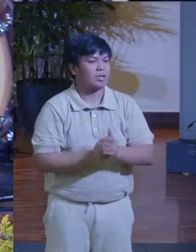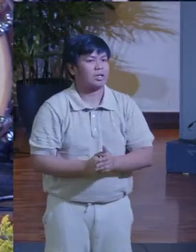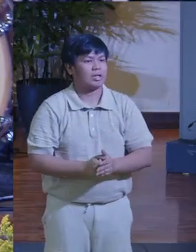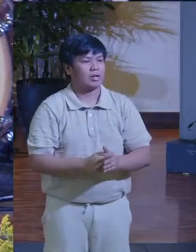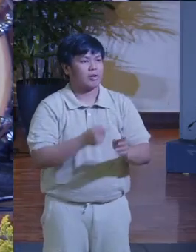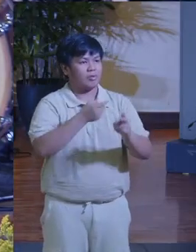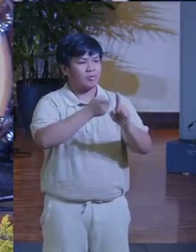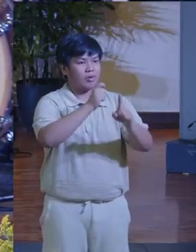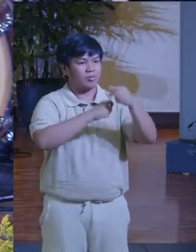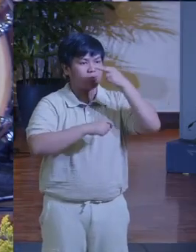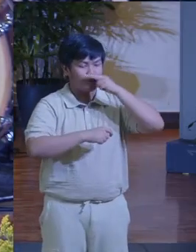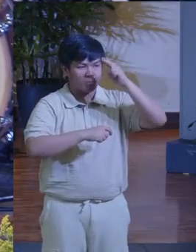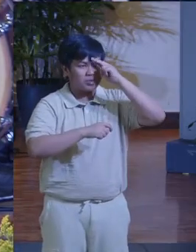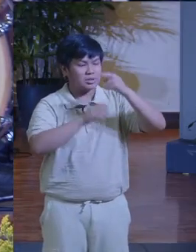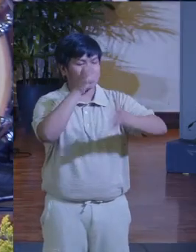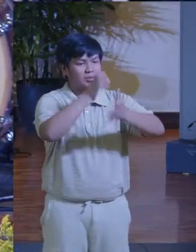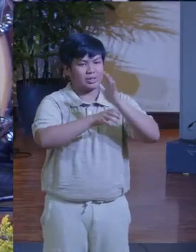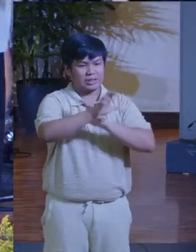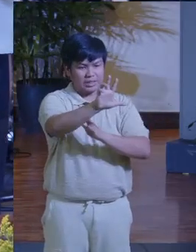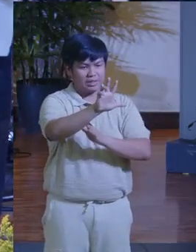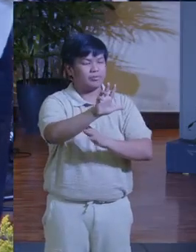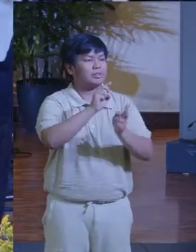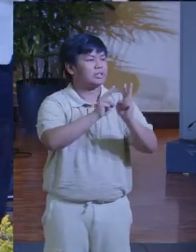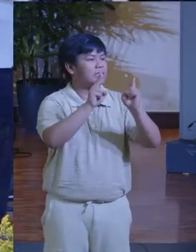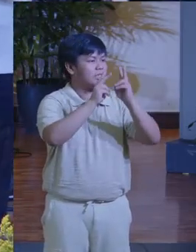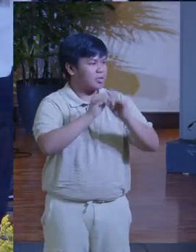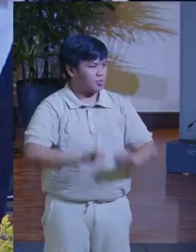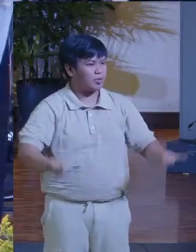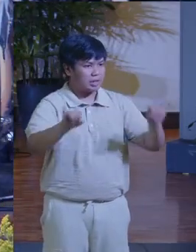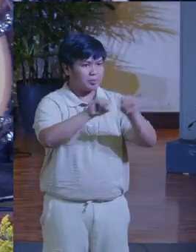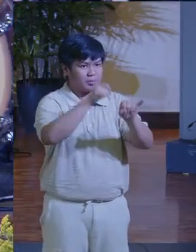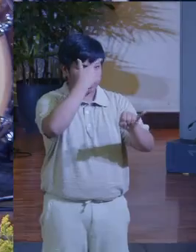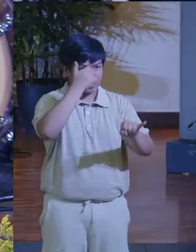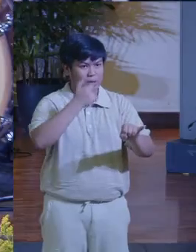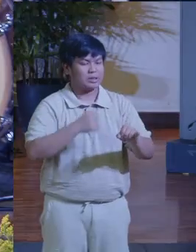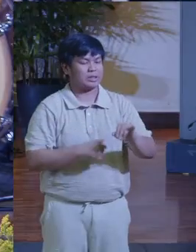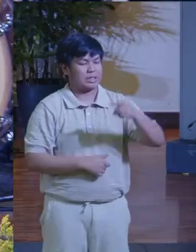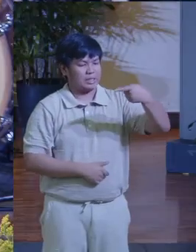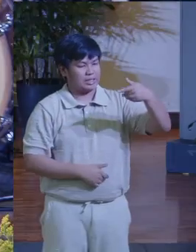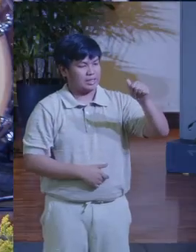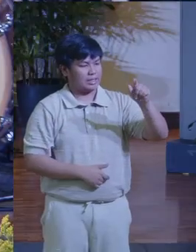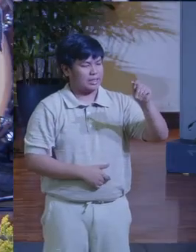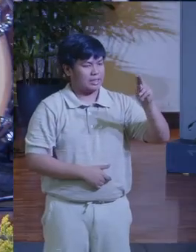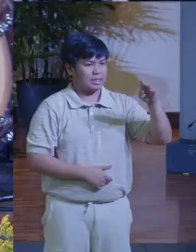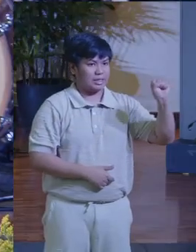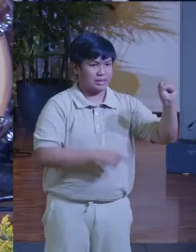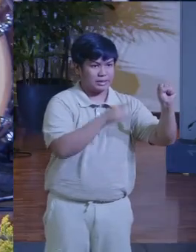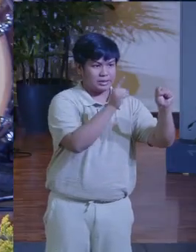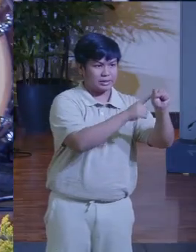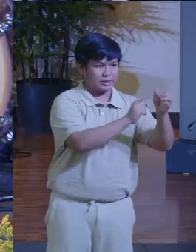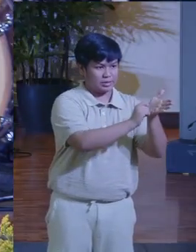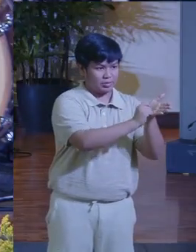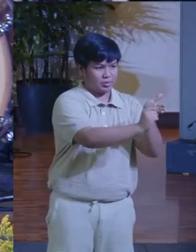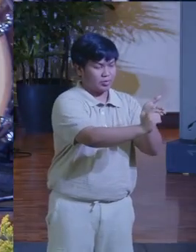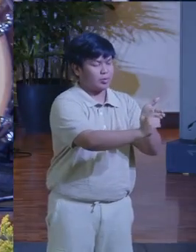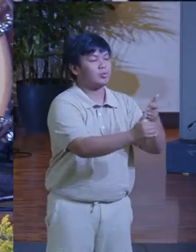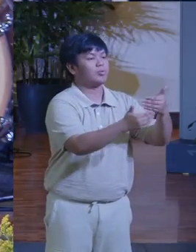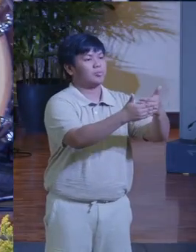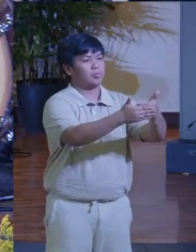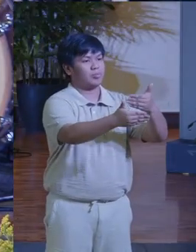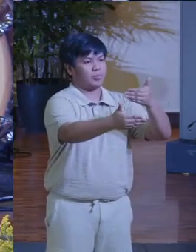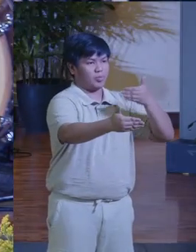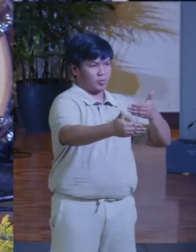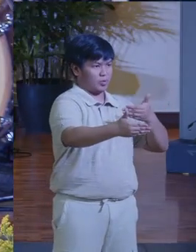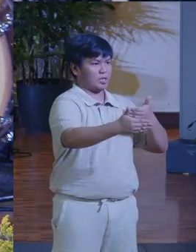the book of Romans sapagkat ang Galatians po ay sinulat ni Pablo bago niya sinulat